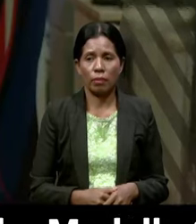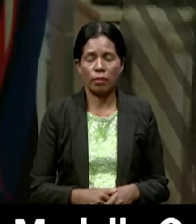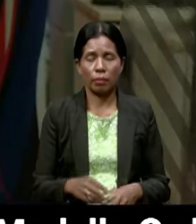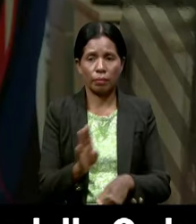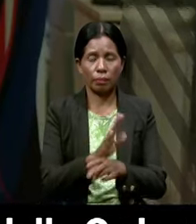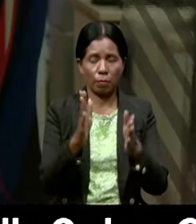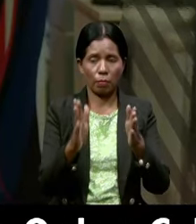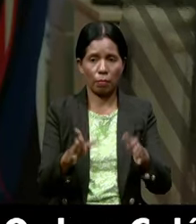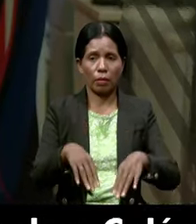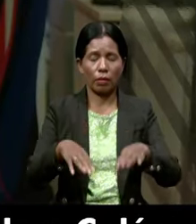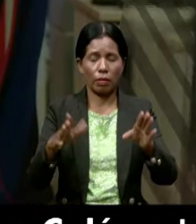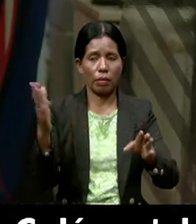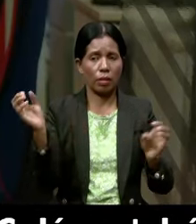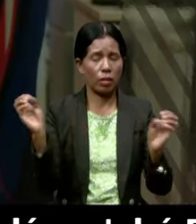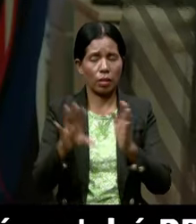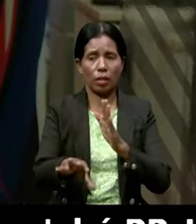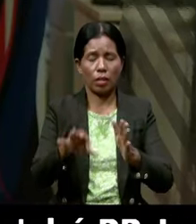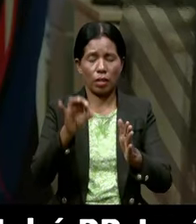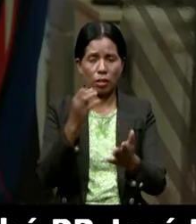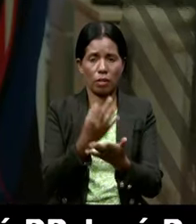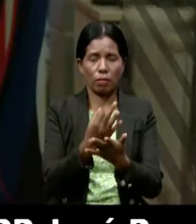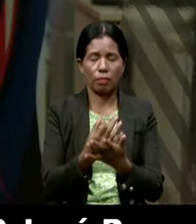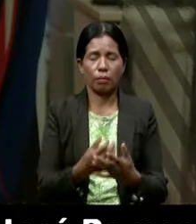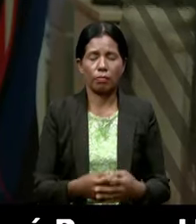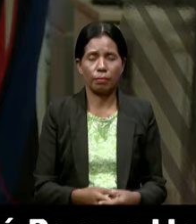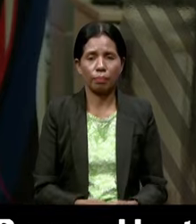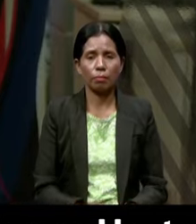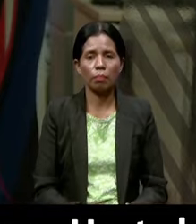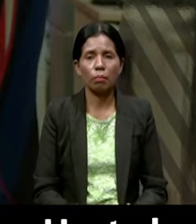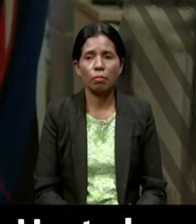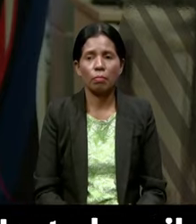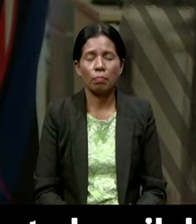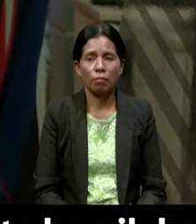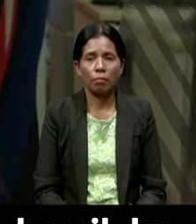Negosiante ia feira Porto Dili la dun hetang rendimento.